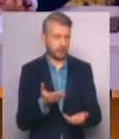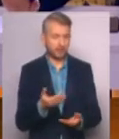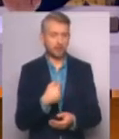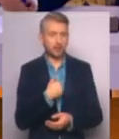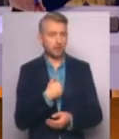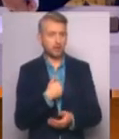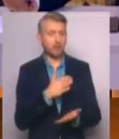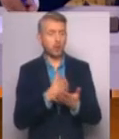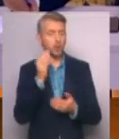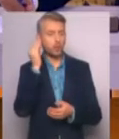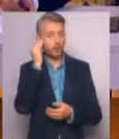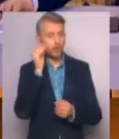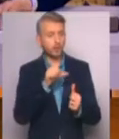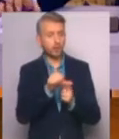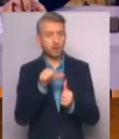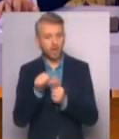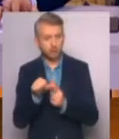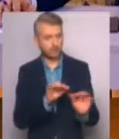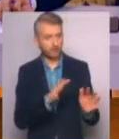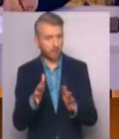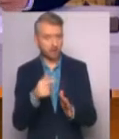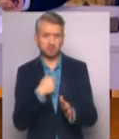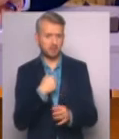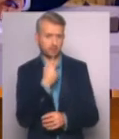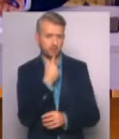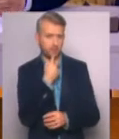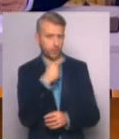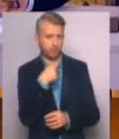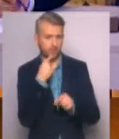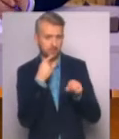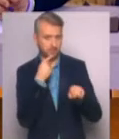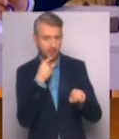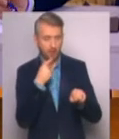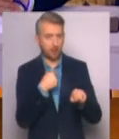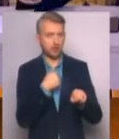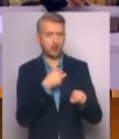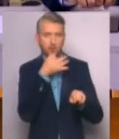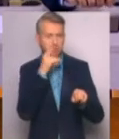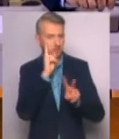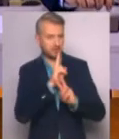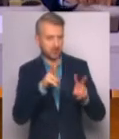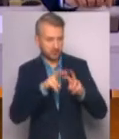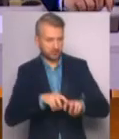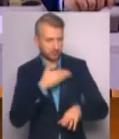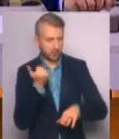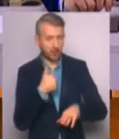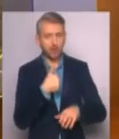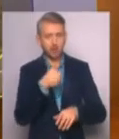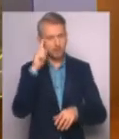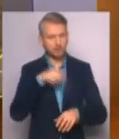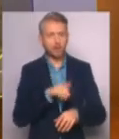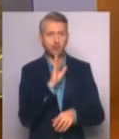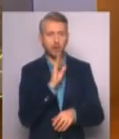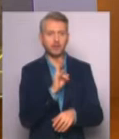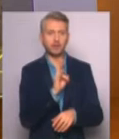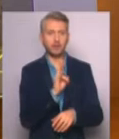увазі окремі інші випадки, тут мені складно судити, тому що я ще не поки не в матеріалі. Але я дуже добре знаю, що пані Наталія